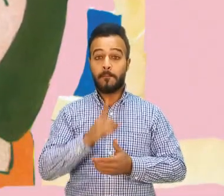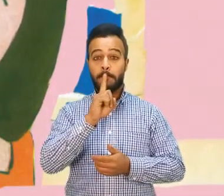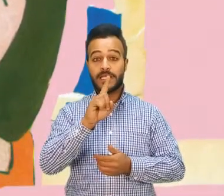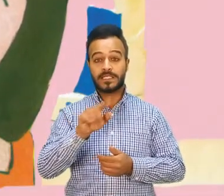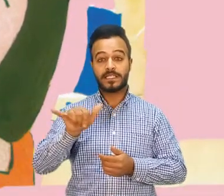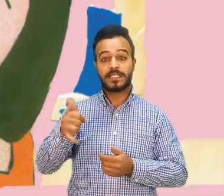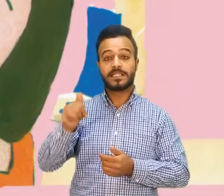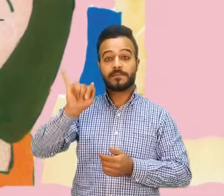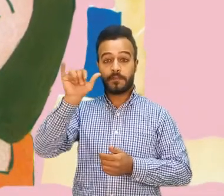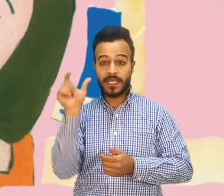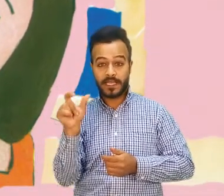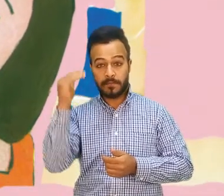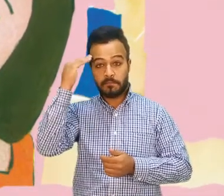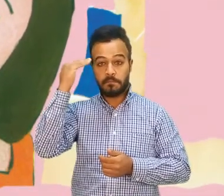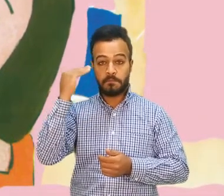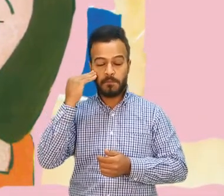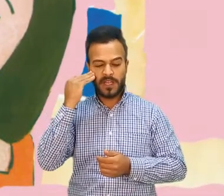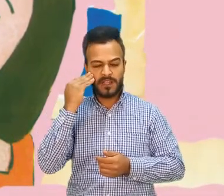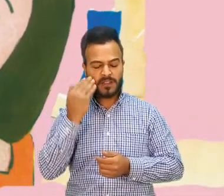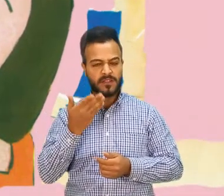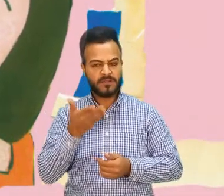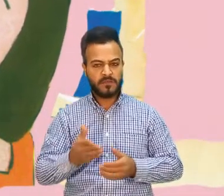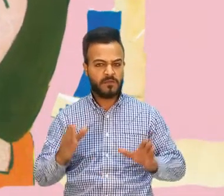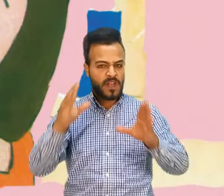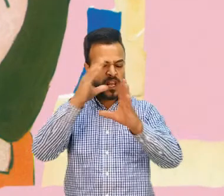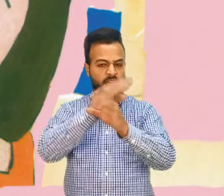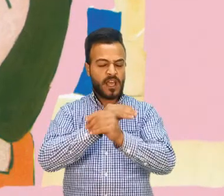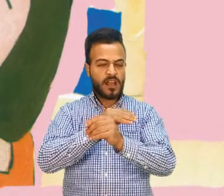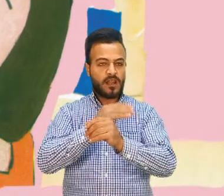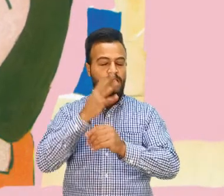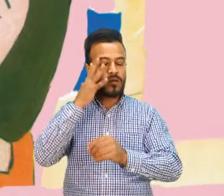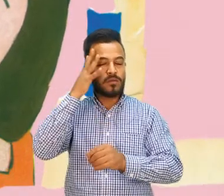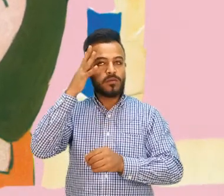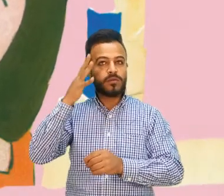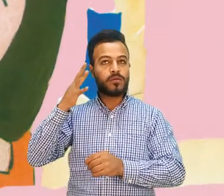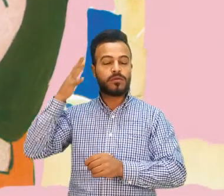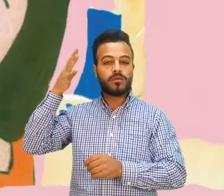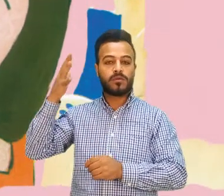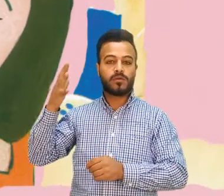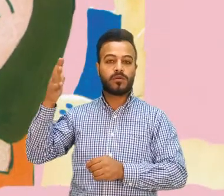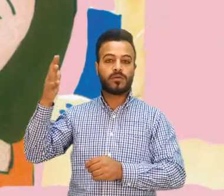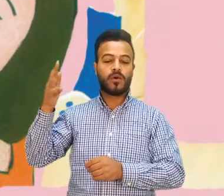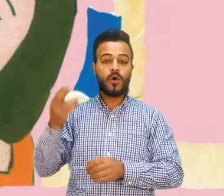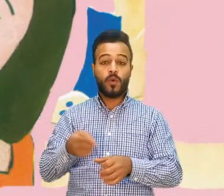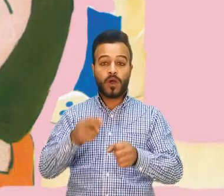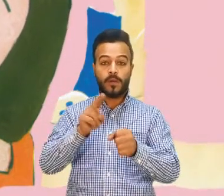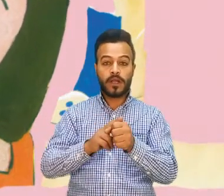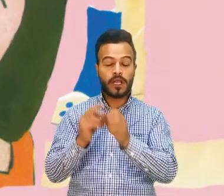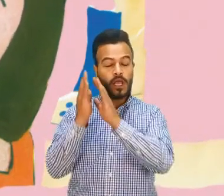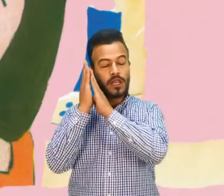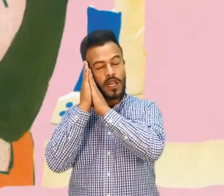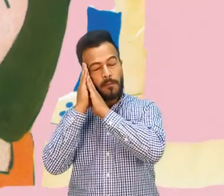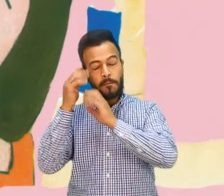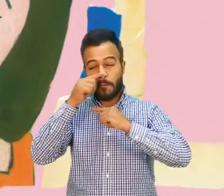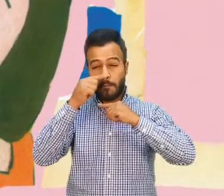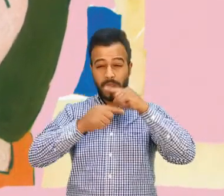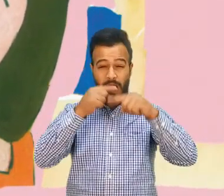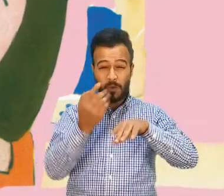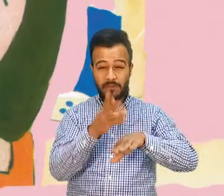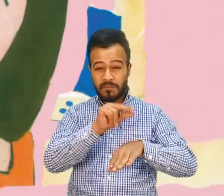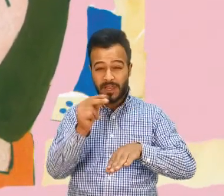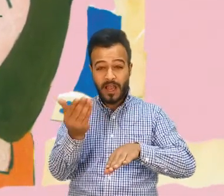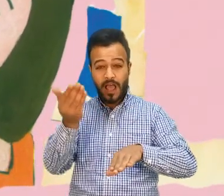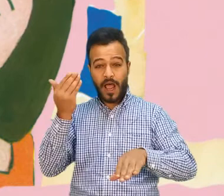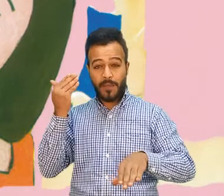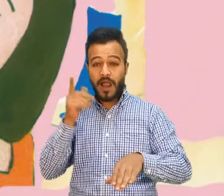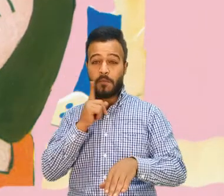لكن ياسمين تبدو الليلة شاردة الذهن، كما أنها لم تنم كعادتها بعد